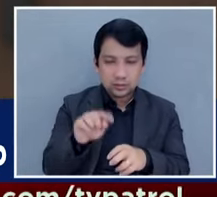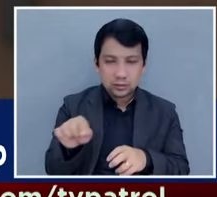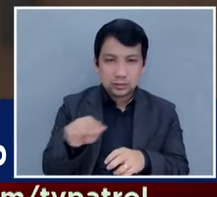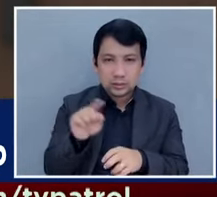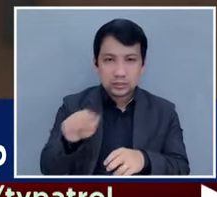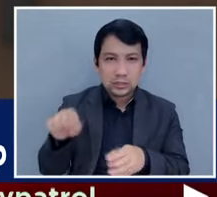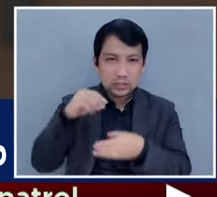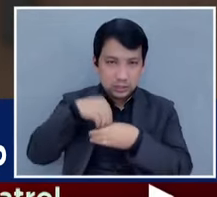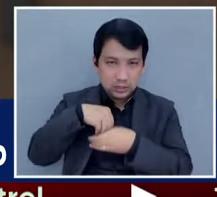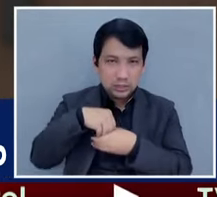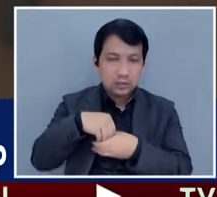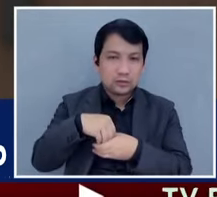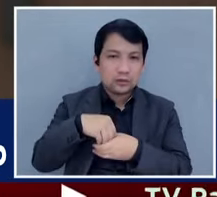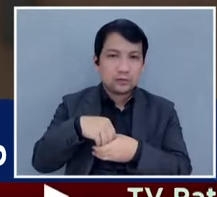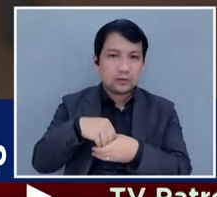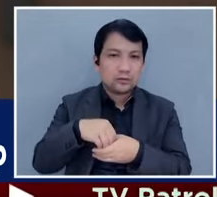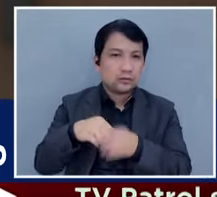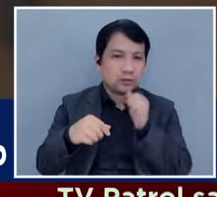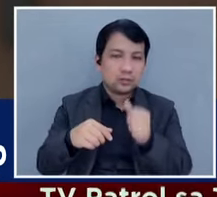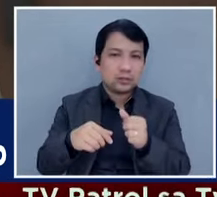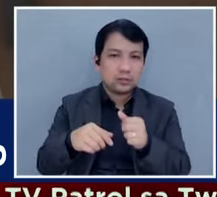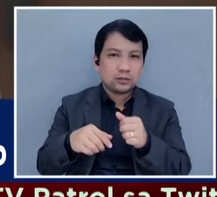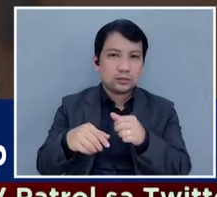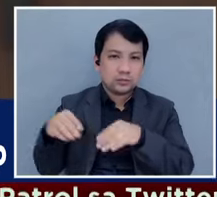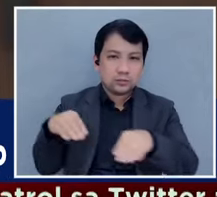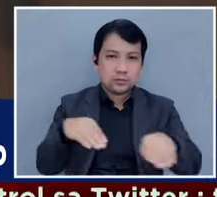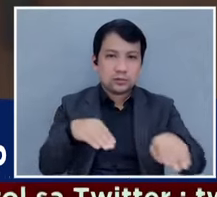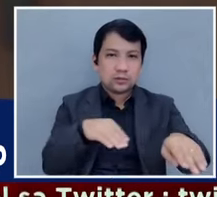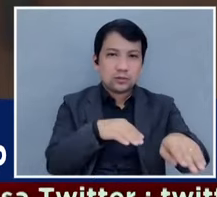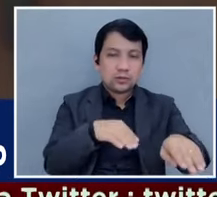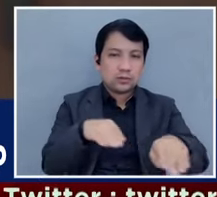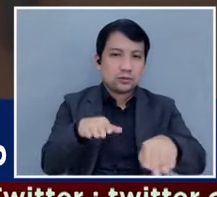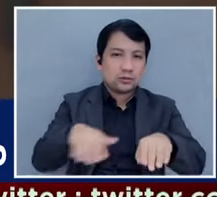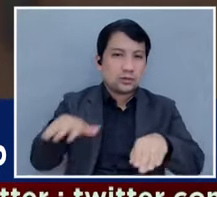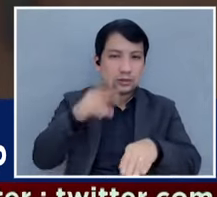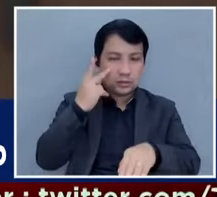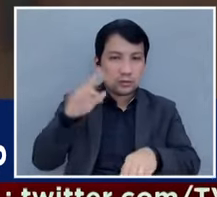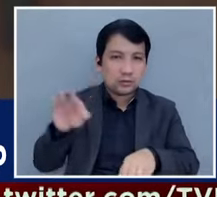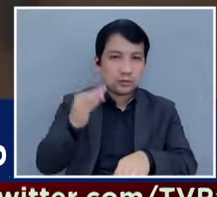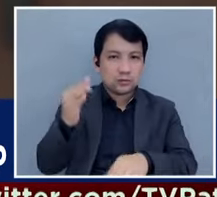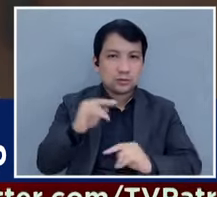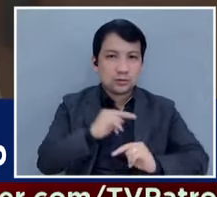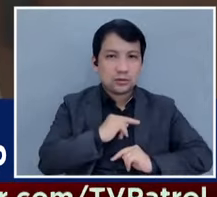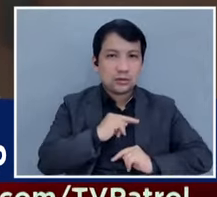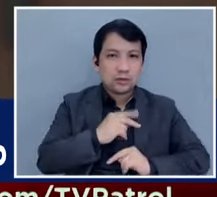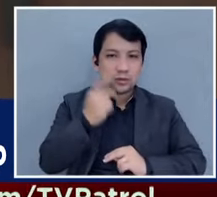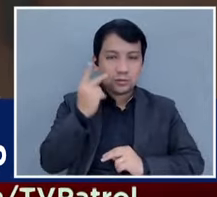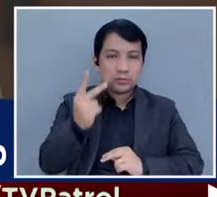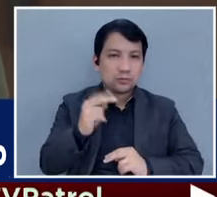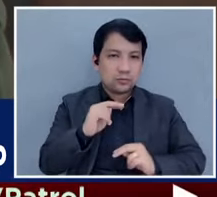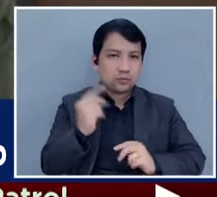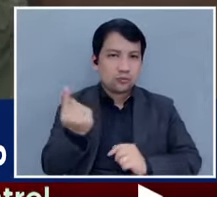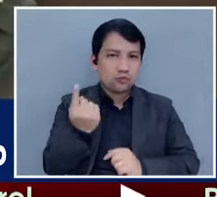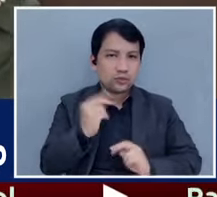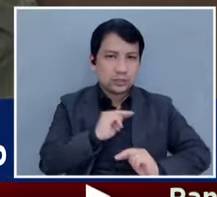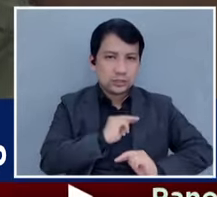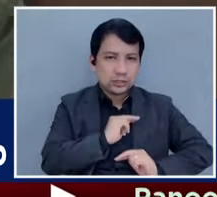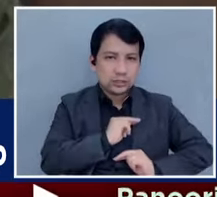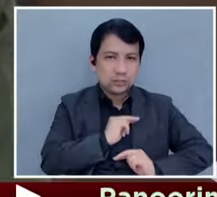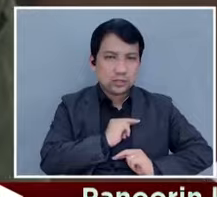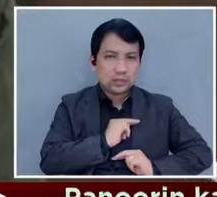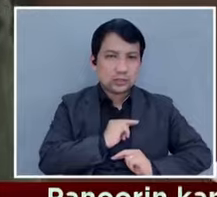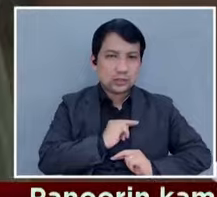So we will not be seeing French boots on the ground. The participation is just the Navy.